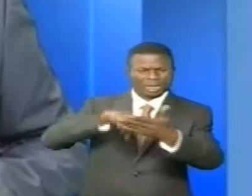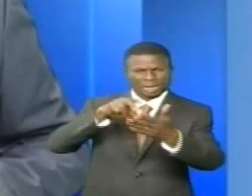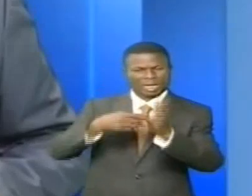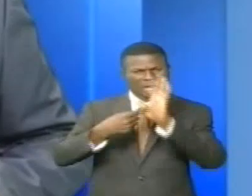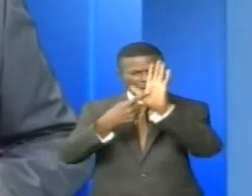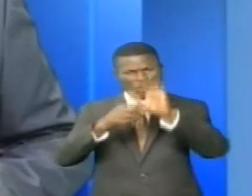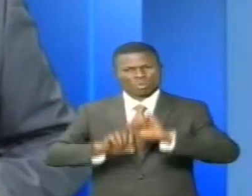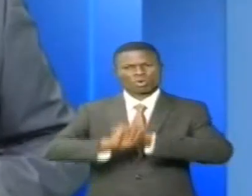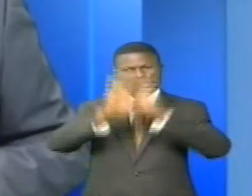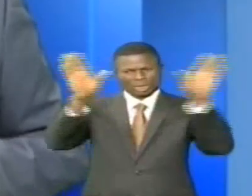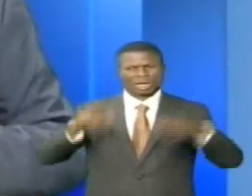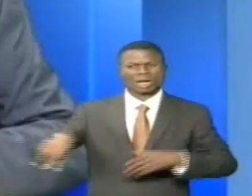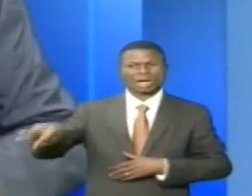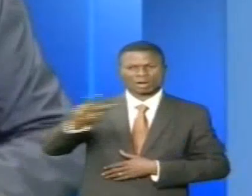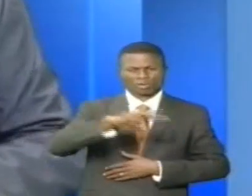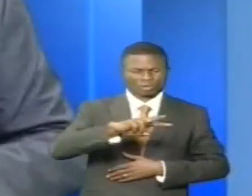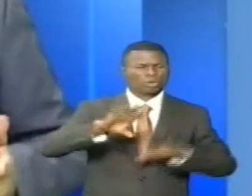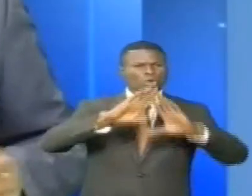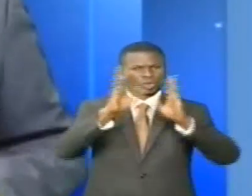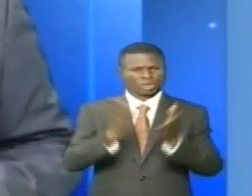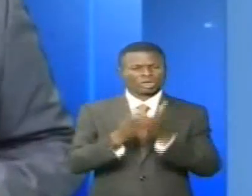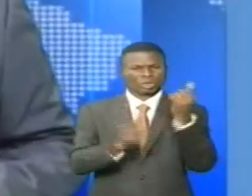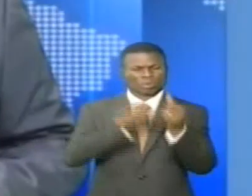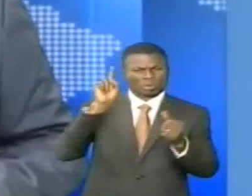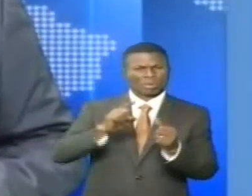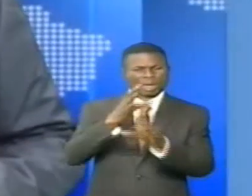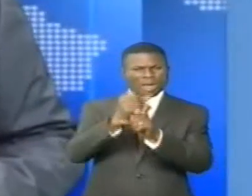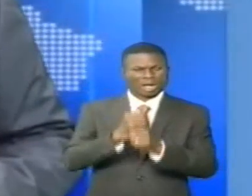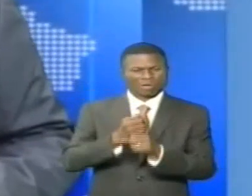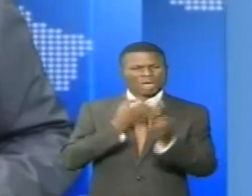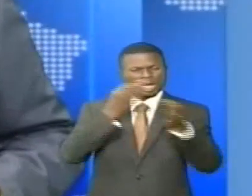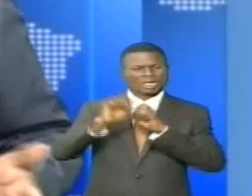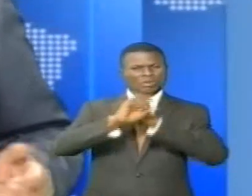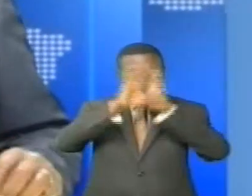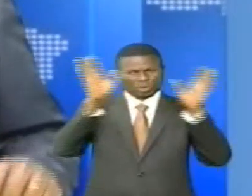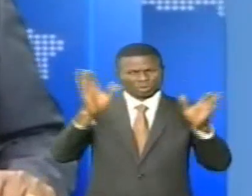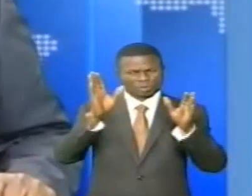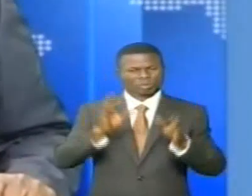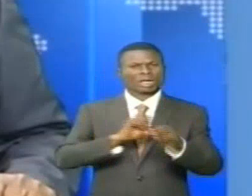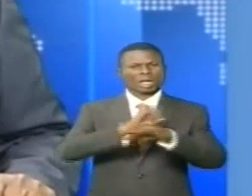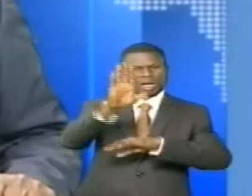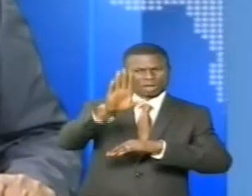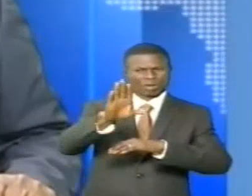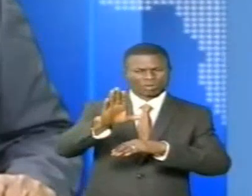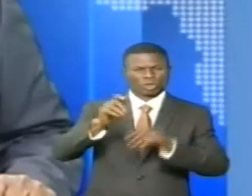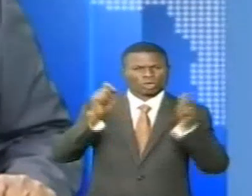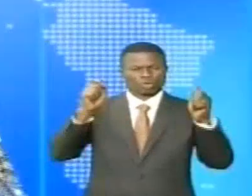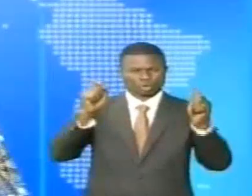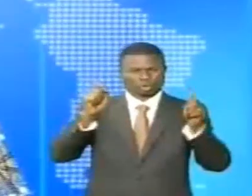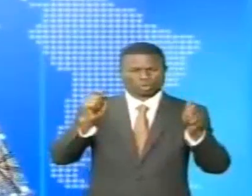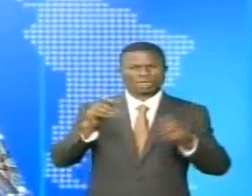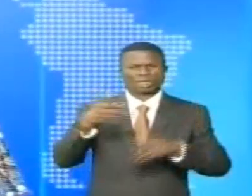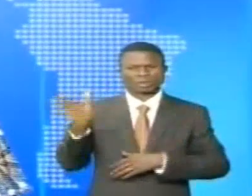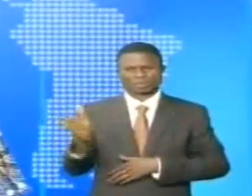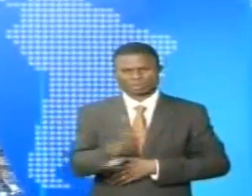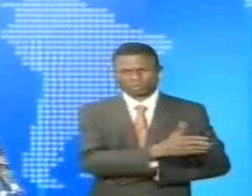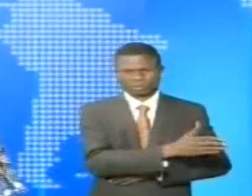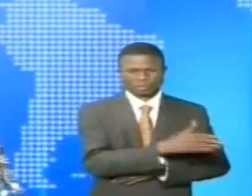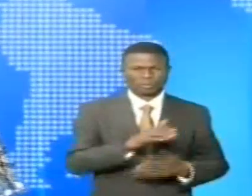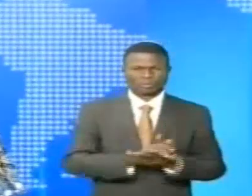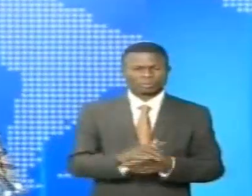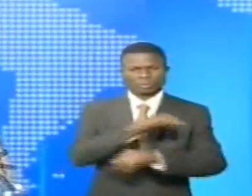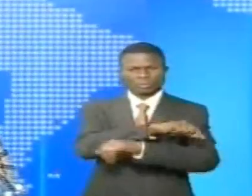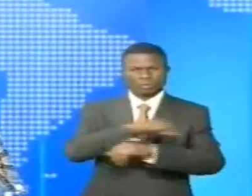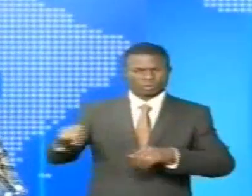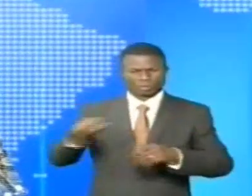rendre publiques. Pour ceux qui veulent avoir plus de détails, je les renvoie au journal officiel. Direction la